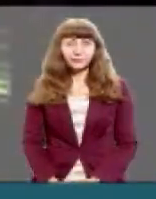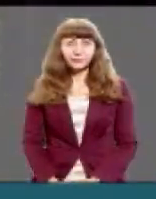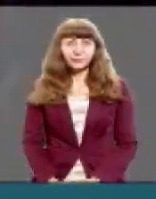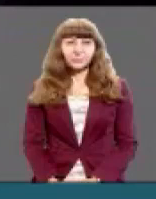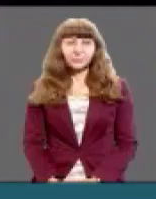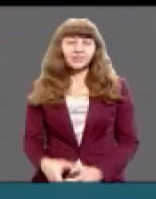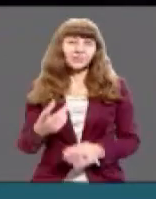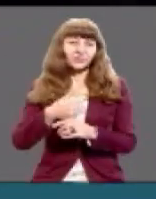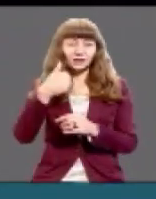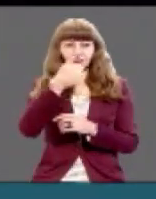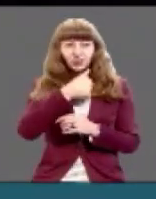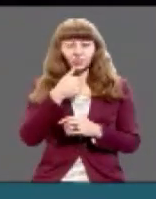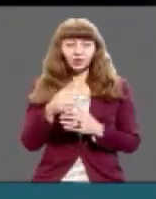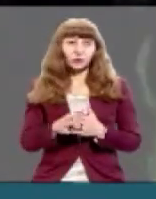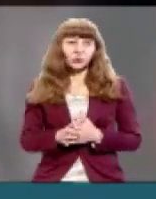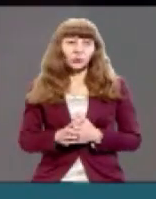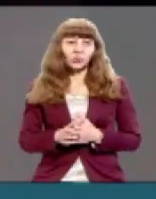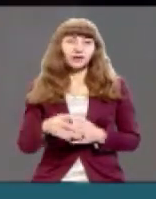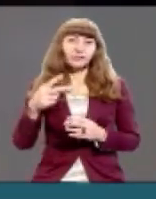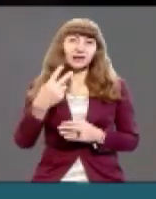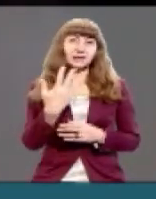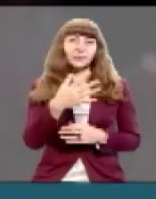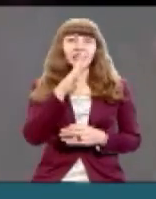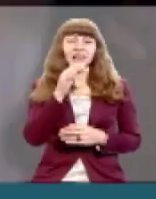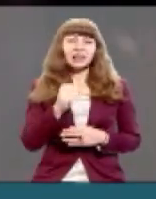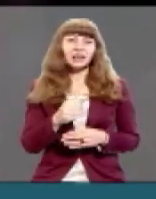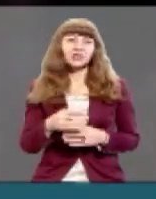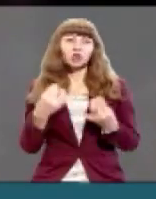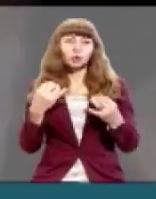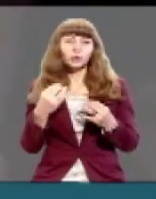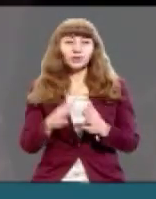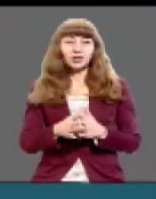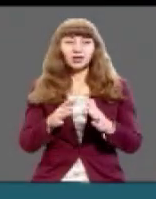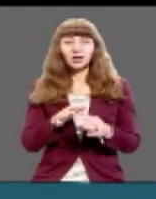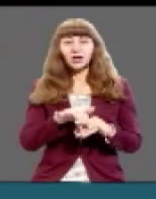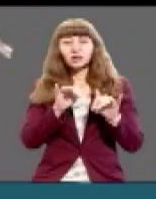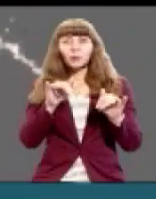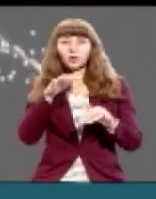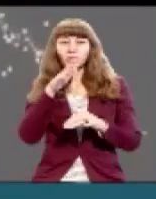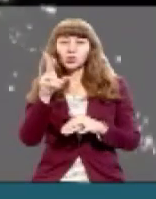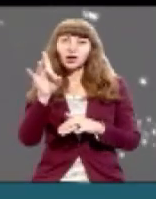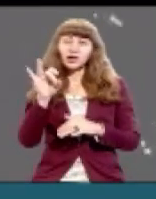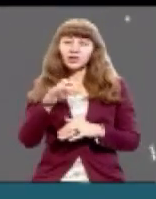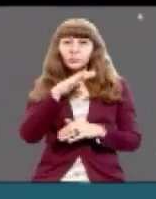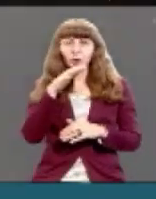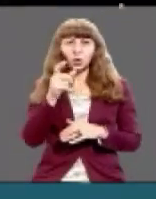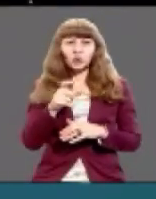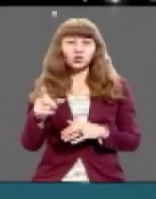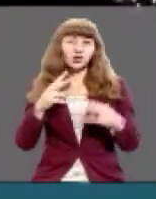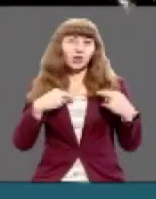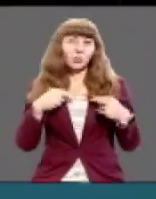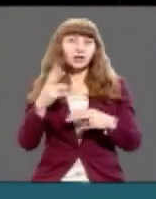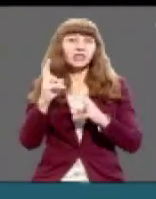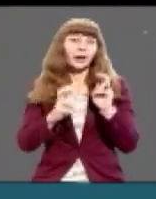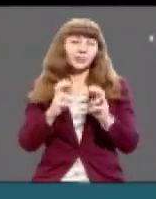Биыл Полиметал өзінің 25 жылдығын атап өтуде. Бұл уақыт аралығында ондаған карьерлер игеріліп, бірлестік кәсіпорындарында мыңдаған адам еңбек етіп